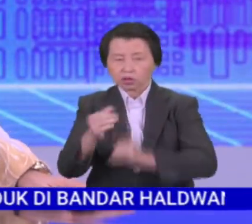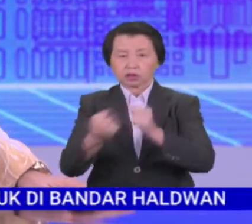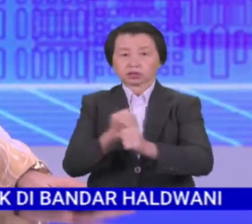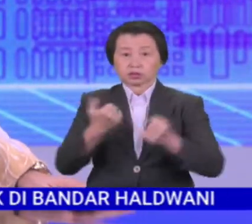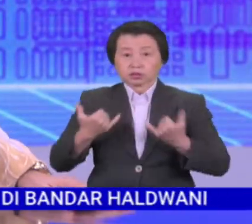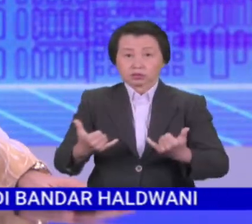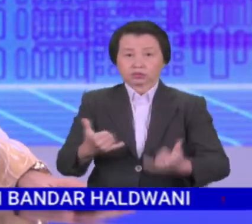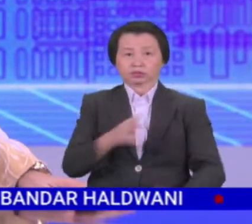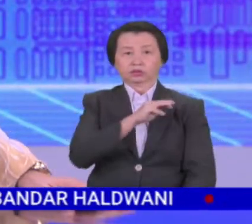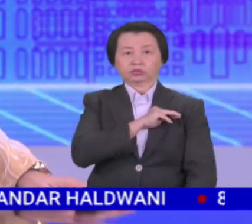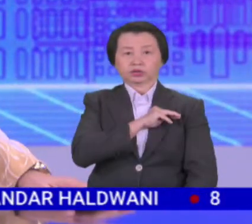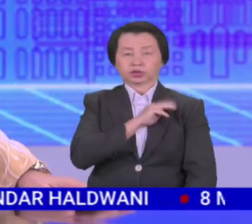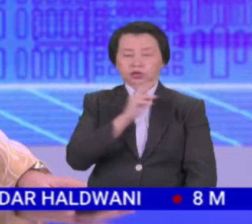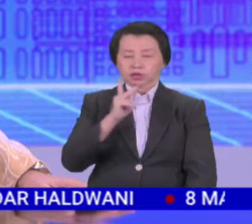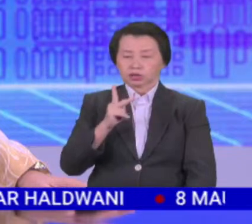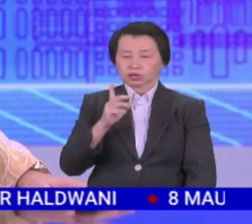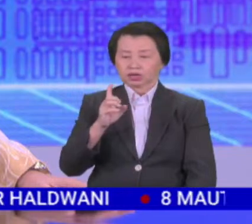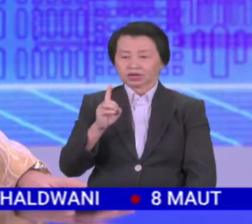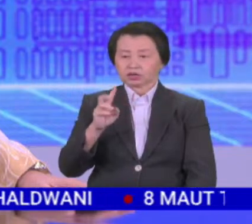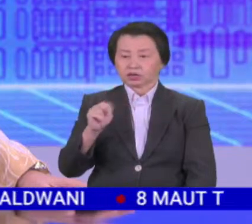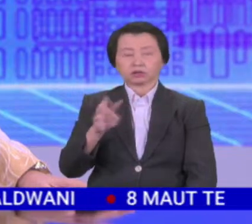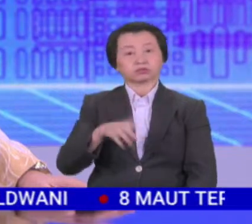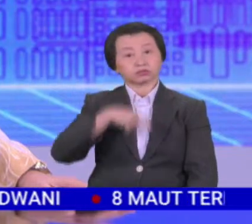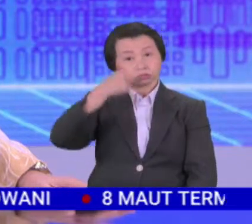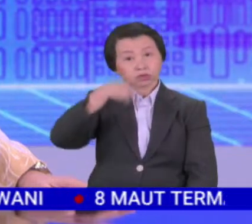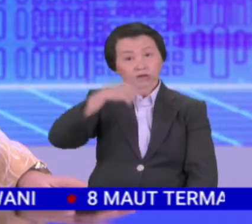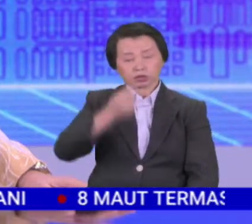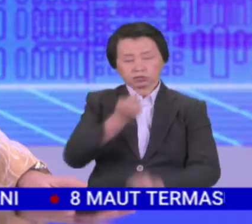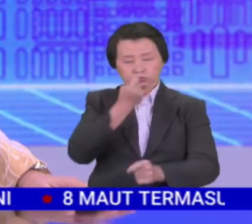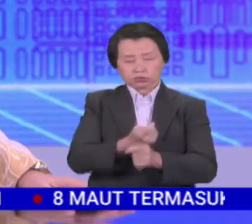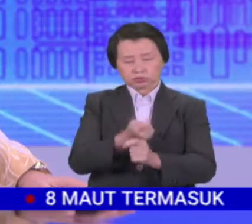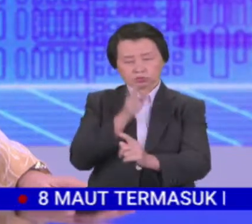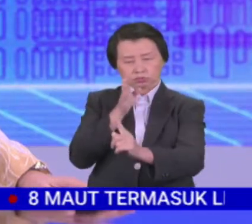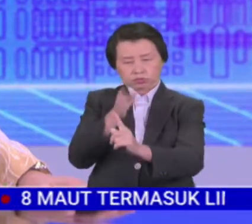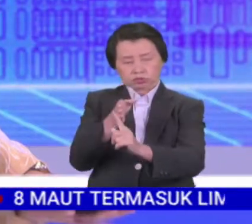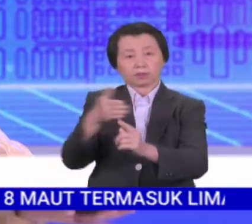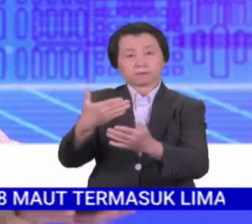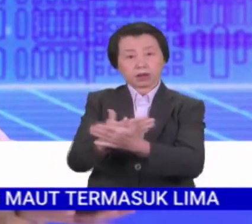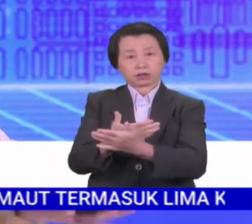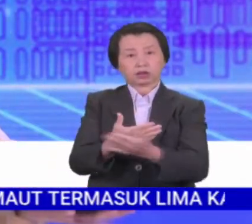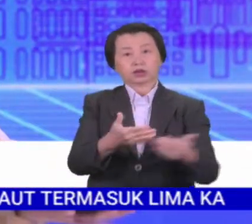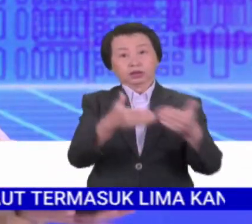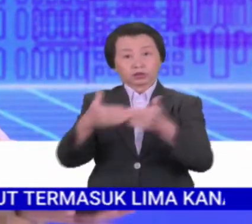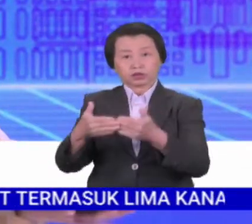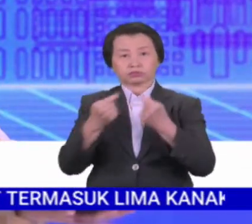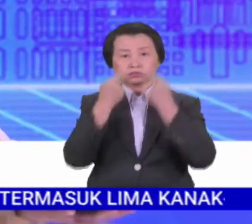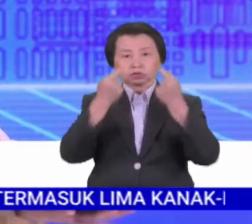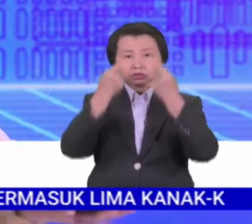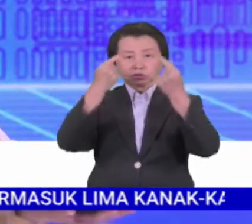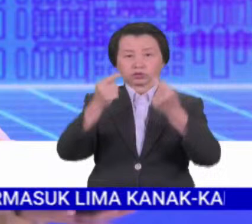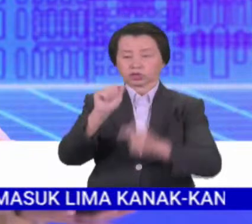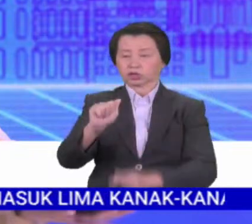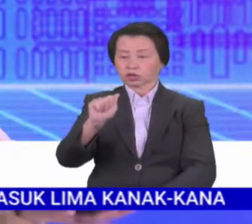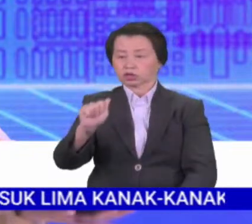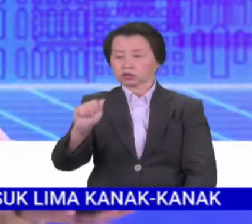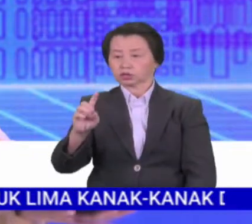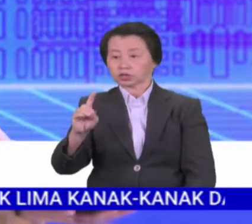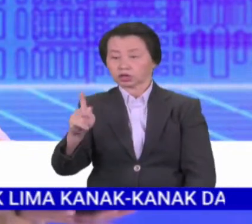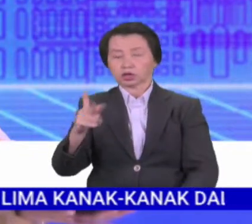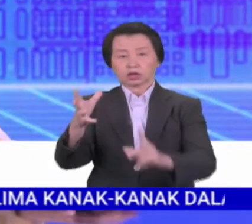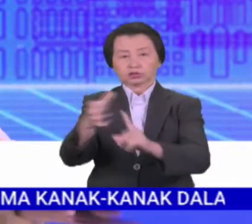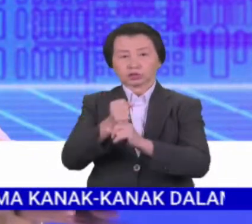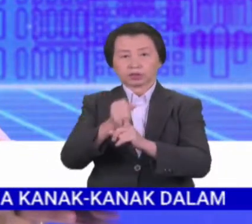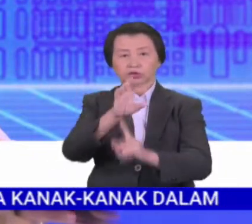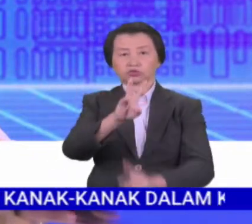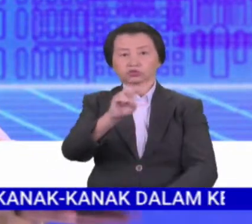menteri dalam negeri dan menyatakan penetapan sasaran baru itu susulan kejayaan agensi tersebut mencapai